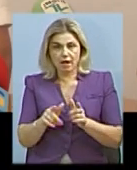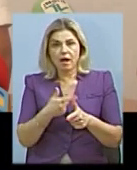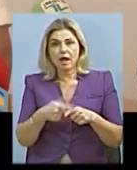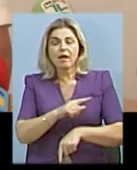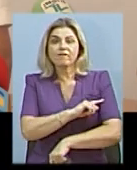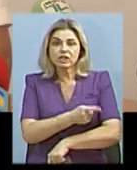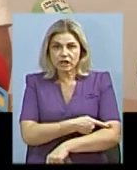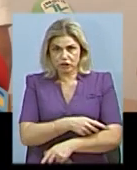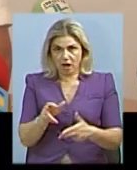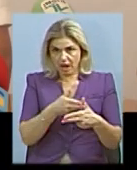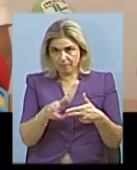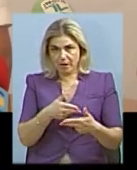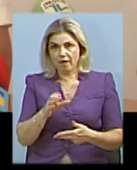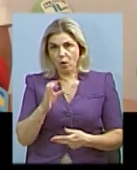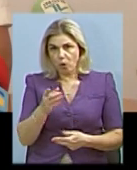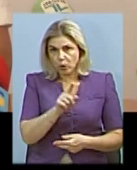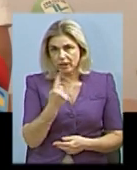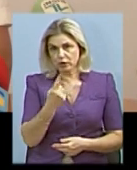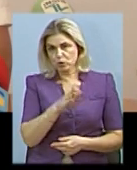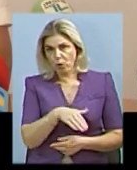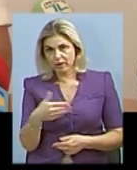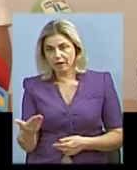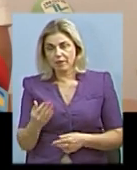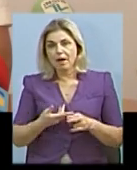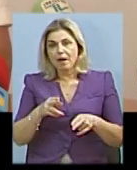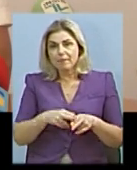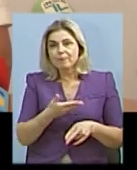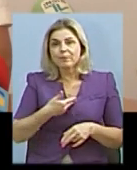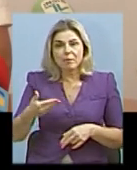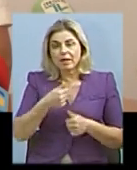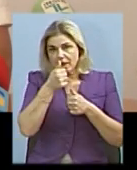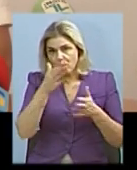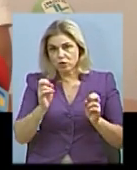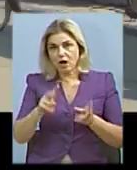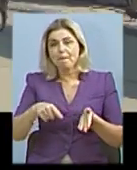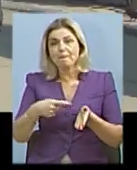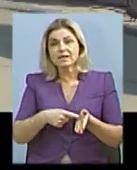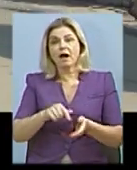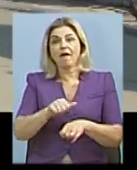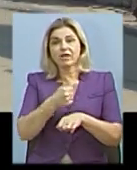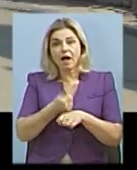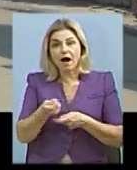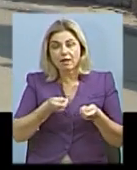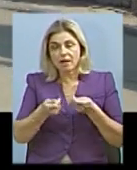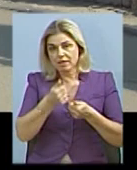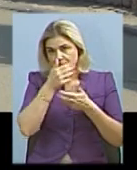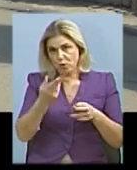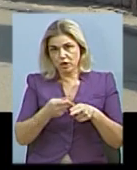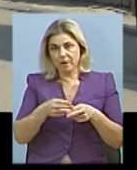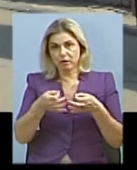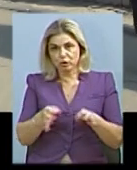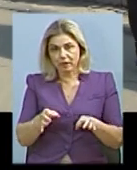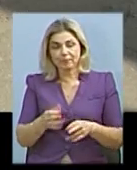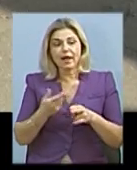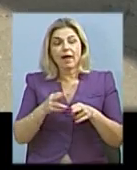фізичні якісь розправи один з одним. Тобто ми цього не можемо, як влада міська, не можемо цього допустити. Організація «Чотири лапи» працюватиме